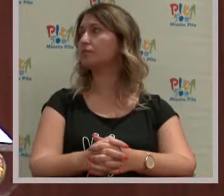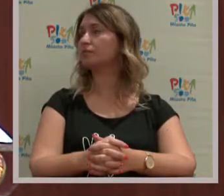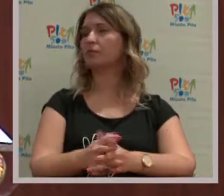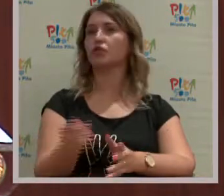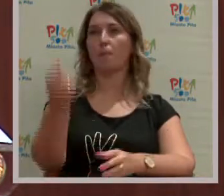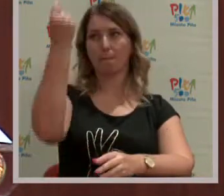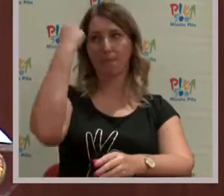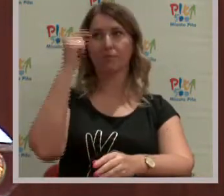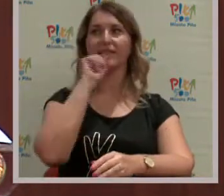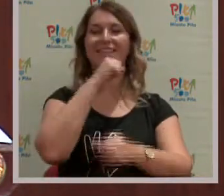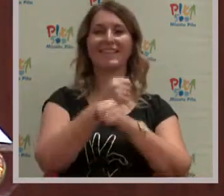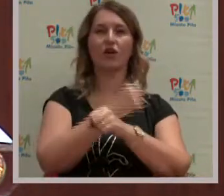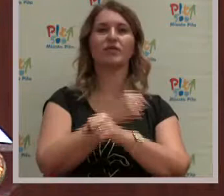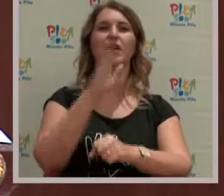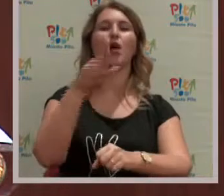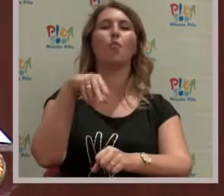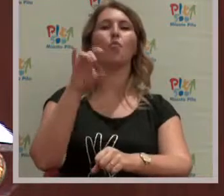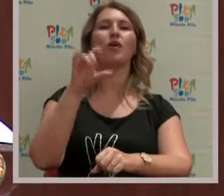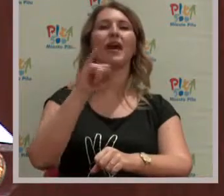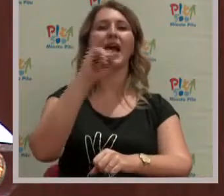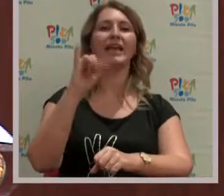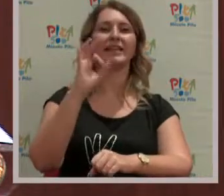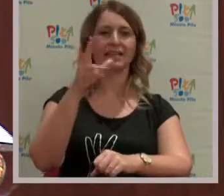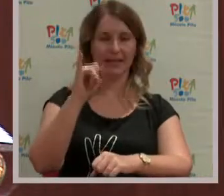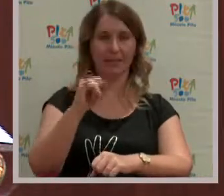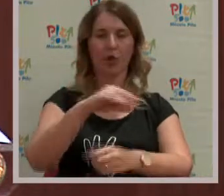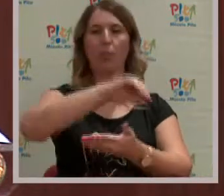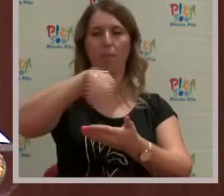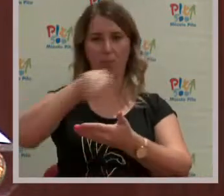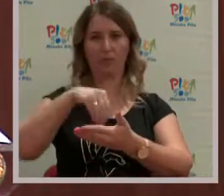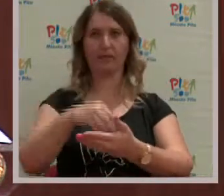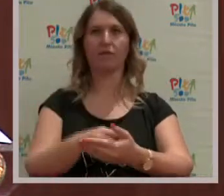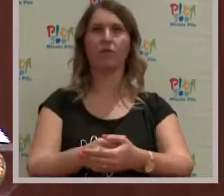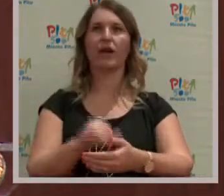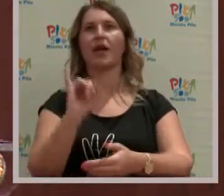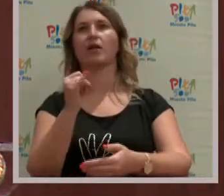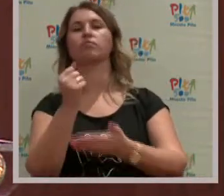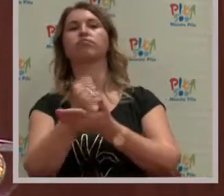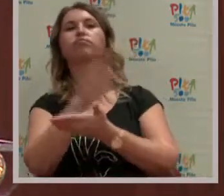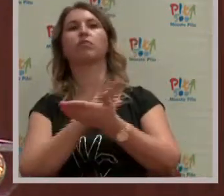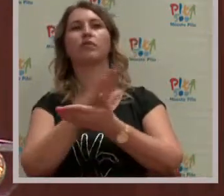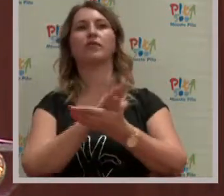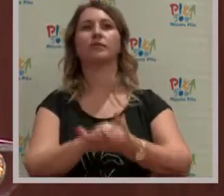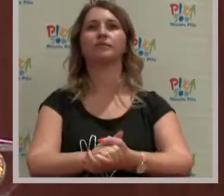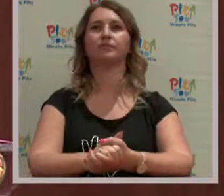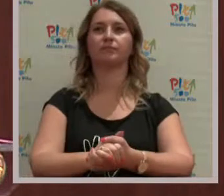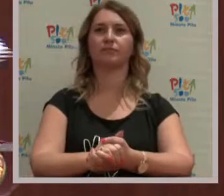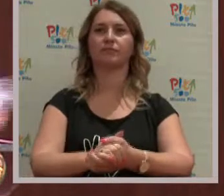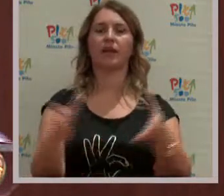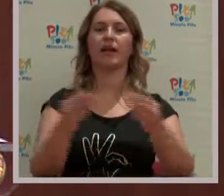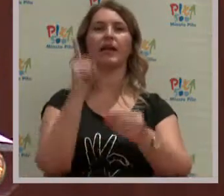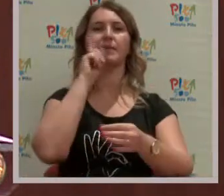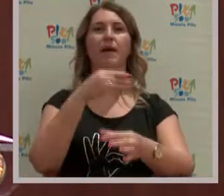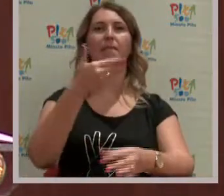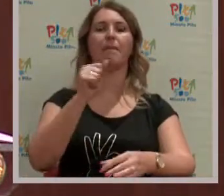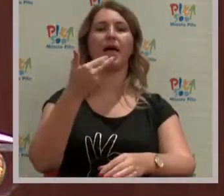Bugajskiego, który jest dzisiaj z nami na sali, podpisywał je ze strony powiatu Mirosław Manta. Jednym ze zobowiązań